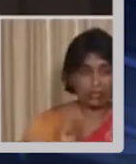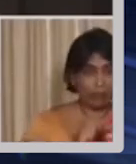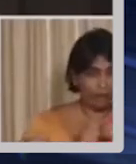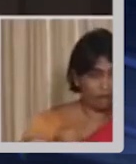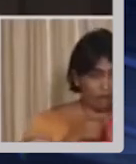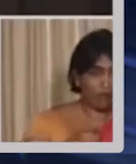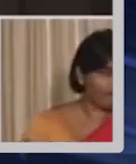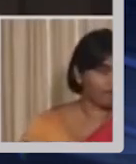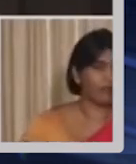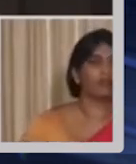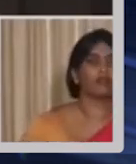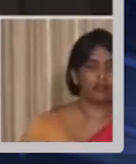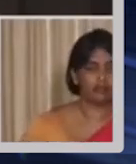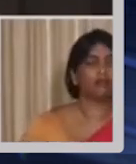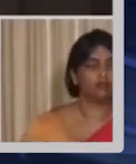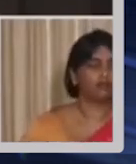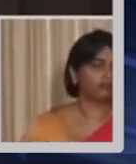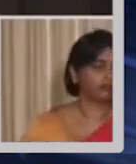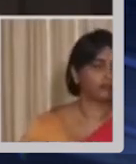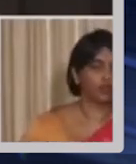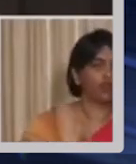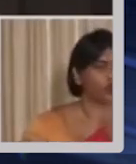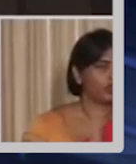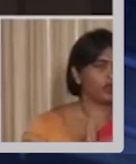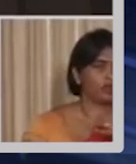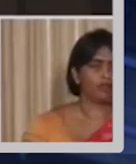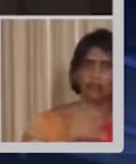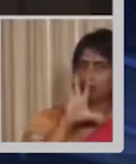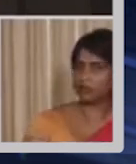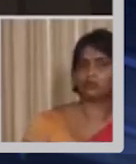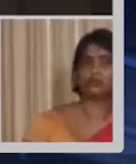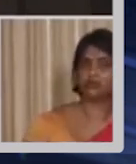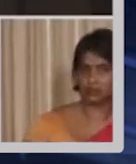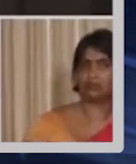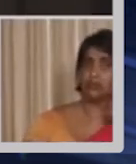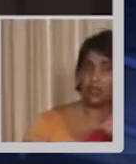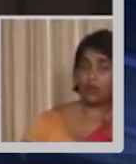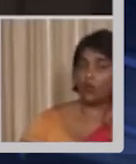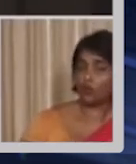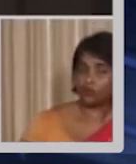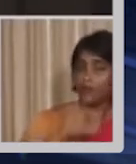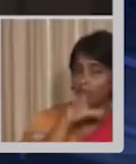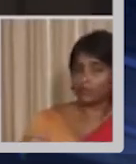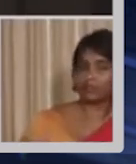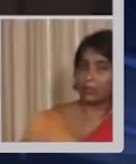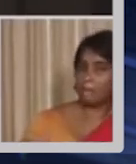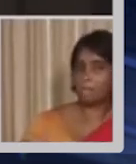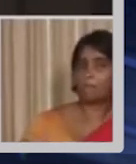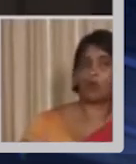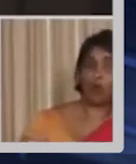இருக்கிறார். இரா சமானிக்கம் என்ற குறித்த நாடாளுமன்ற உறுப்பினர் இந்த நாட்டு மக்களின் தேசிய இனப்பிரச்சினையை தீர்ப்பதற்கு மிகவும் விருப்பமற்ற ஒருவராக காணப்படுகின்றார்